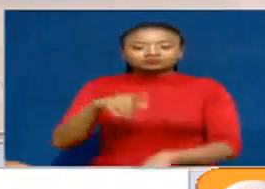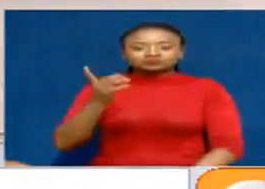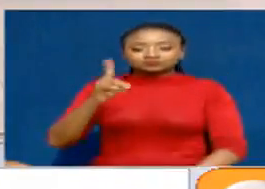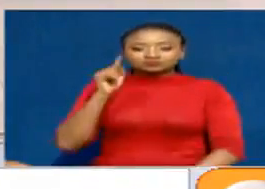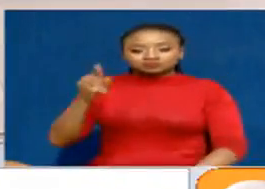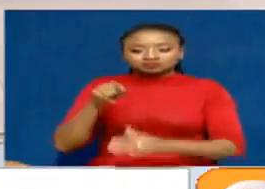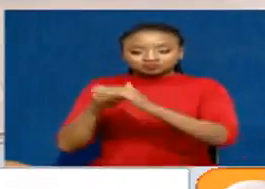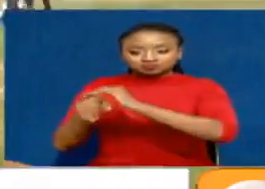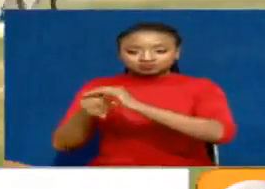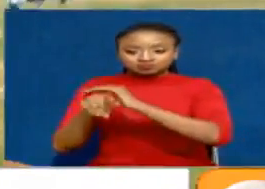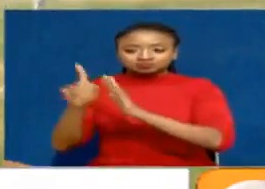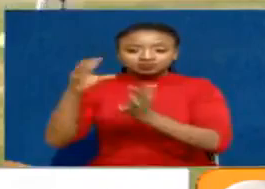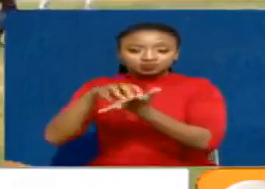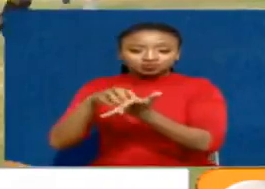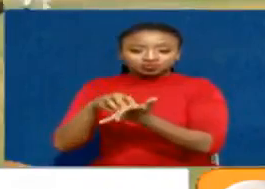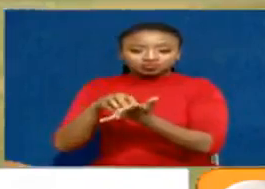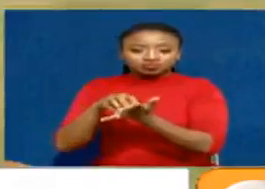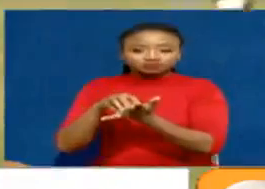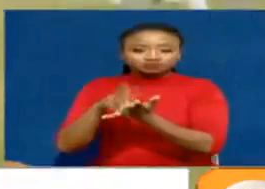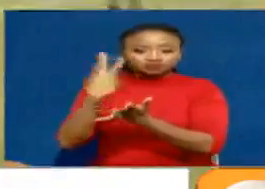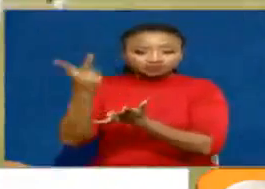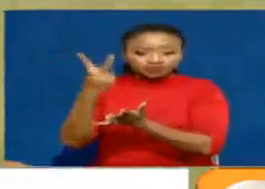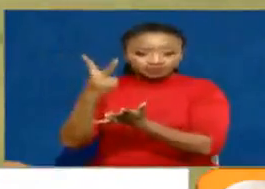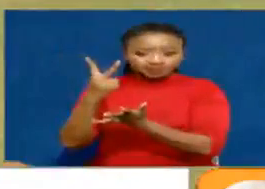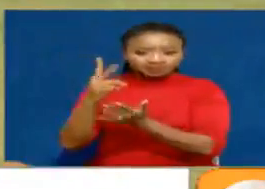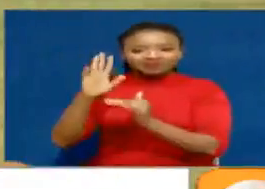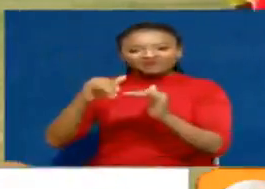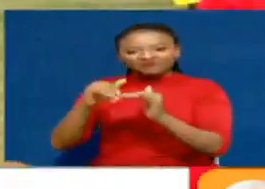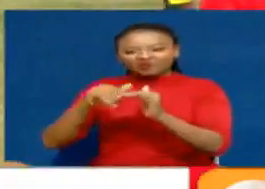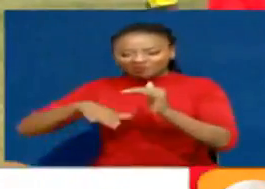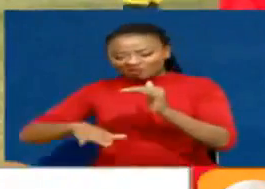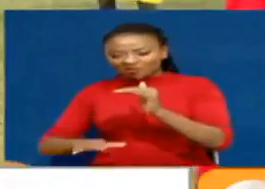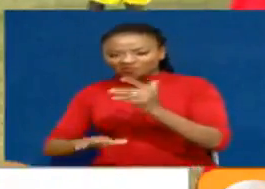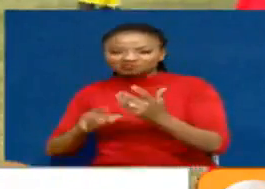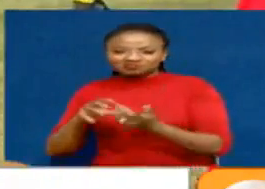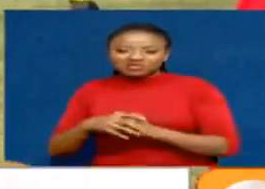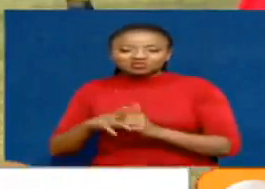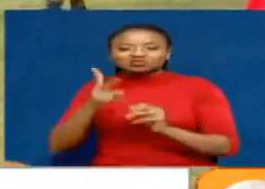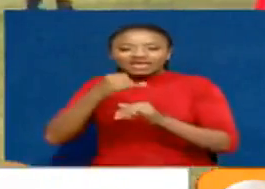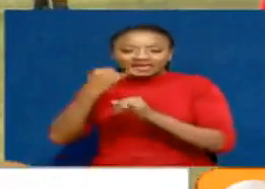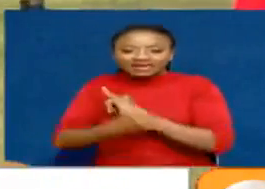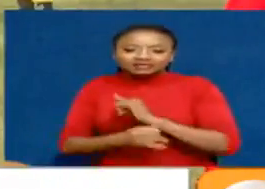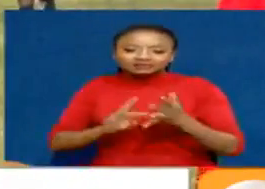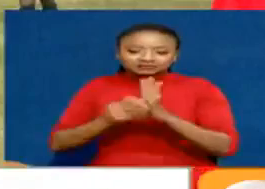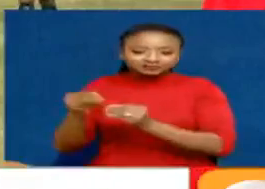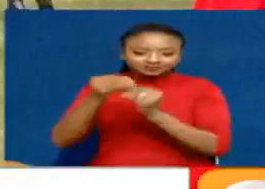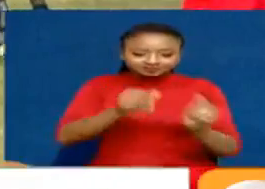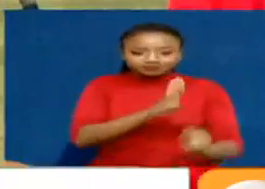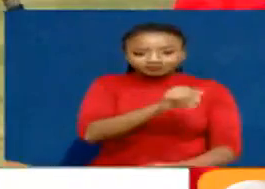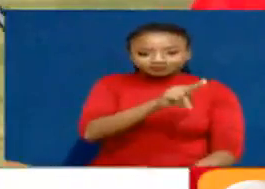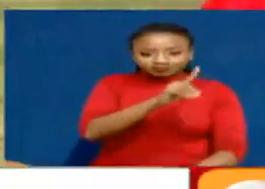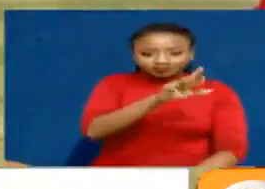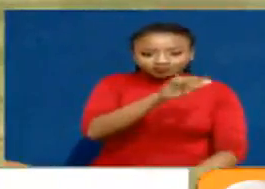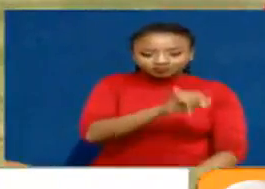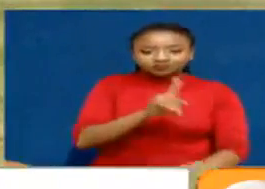Nairobi. Stima ambao wako katika nafasi ya pili kutoka chini walipiku idara ya polisi ambapo wako katika nafasi ya pili katika msimamo wa